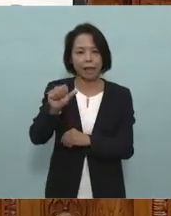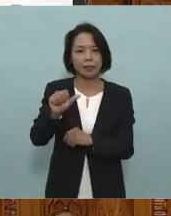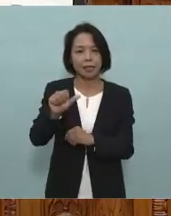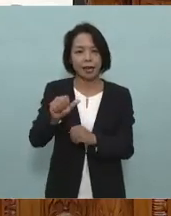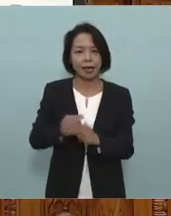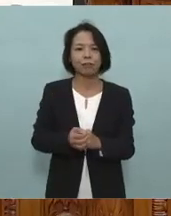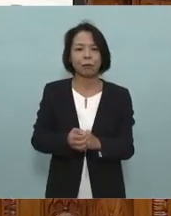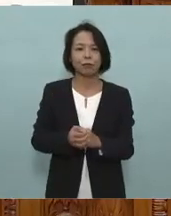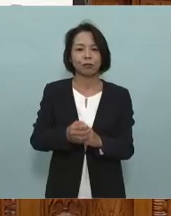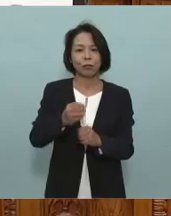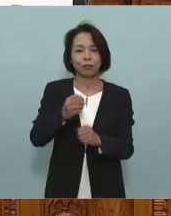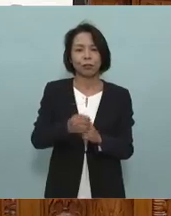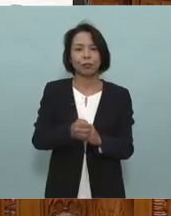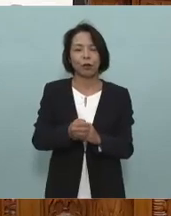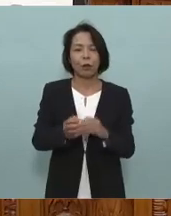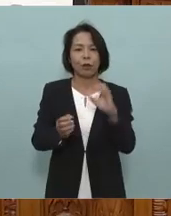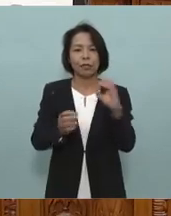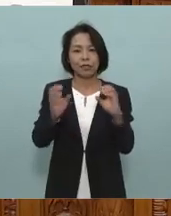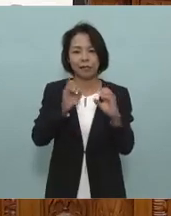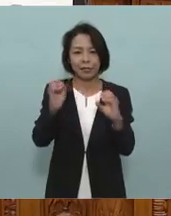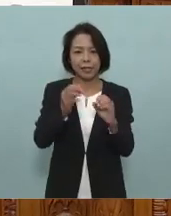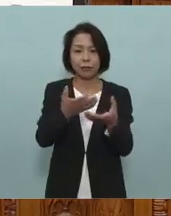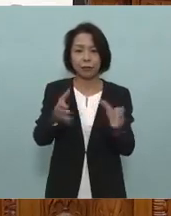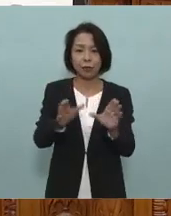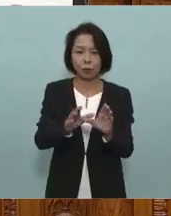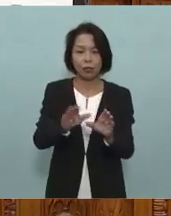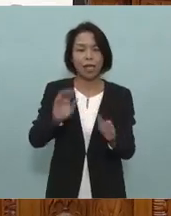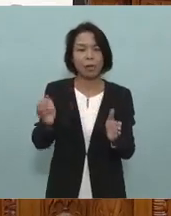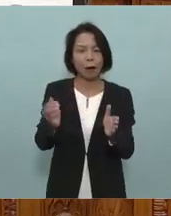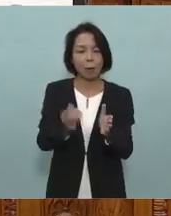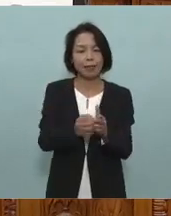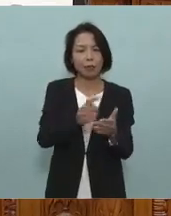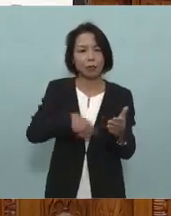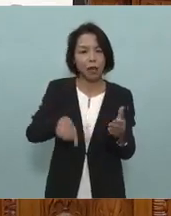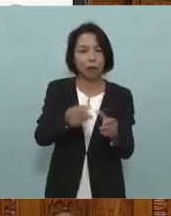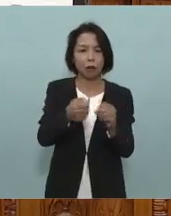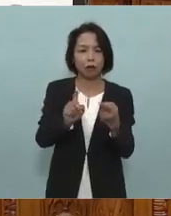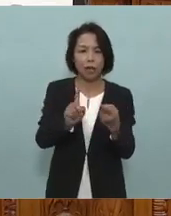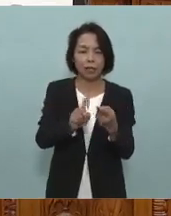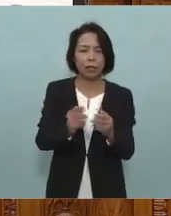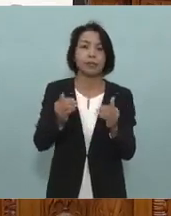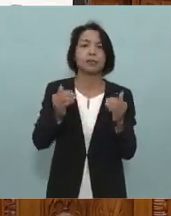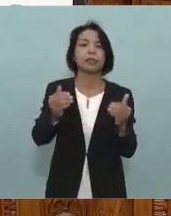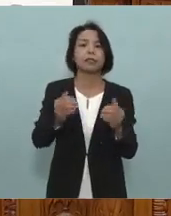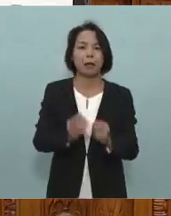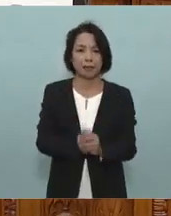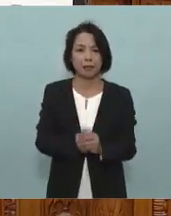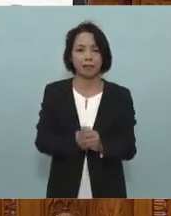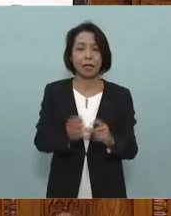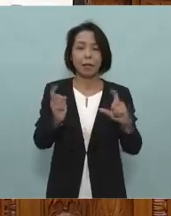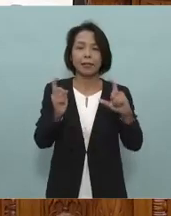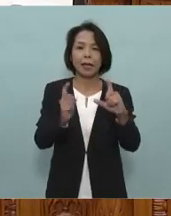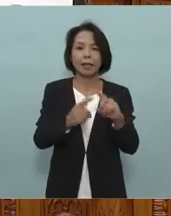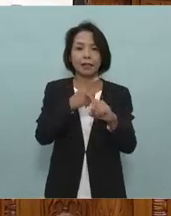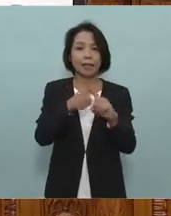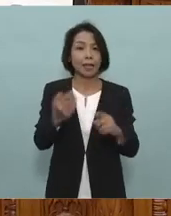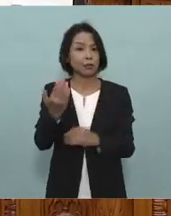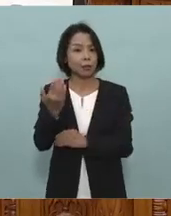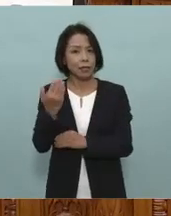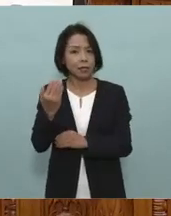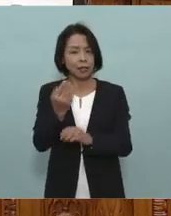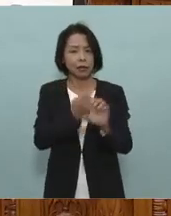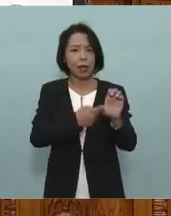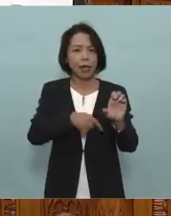た政策印刷を具体化していきます同時にGXの前提となるエネルギー